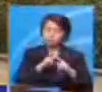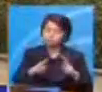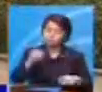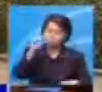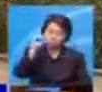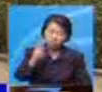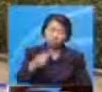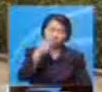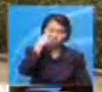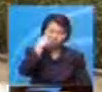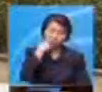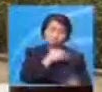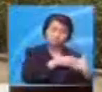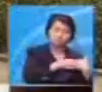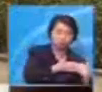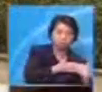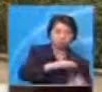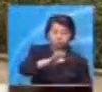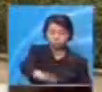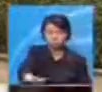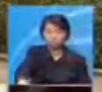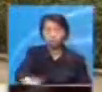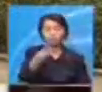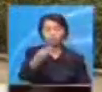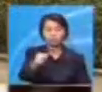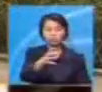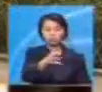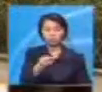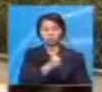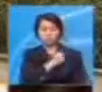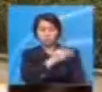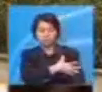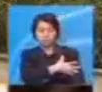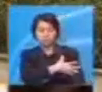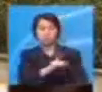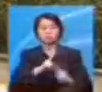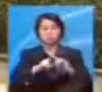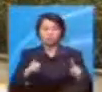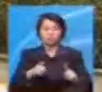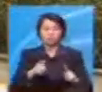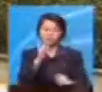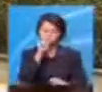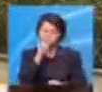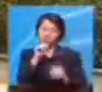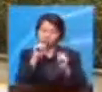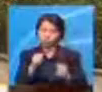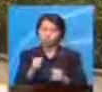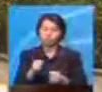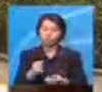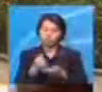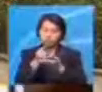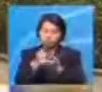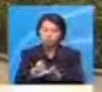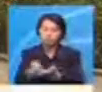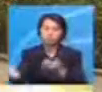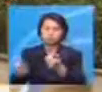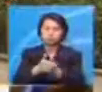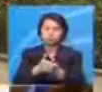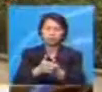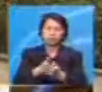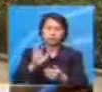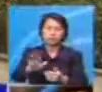mahal ditanggung oleh kanak-kanak Syria dan Palestin ini namun sedikit sebanyak ia mungkin dapat mengembalikan